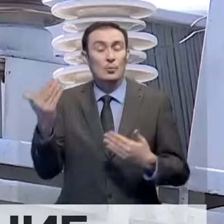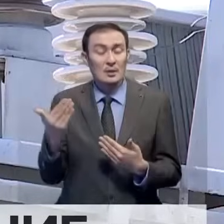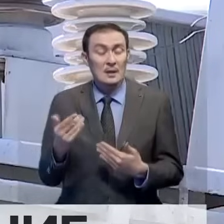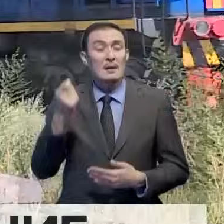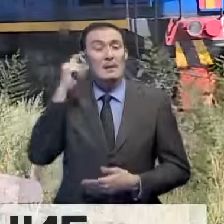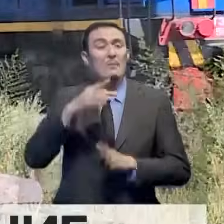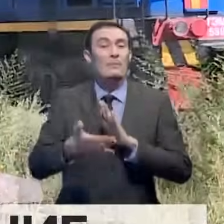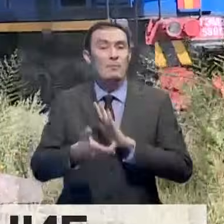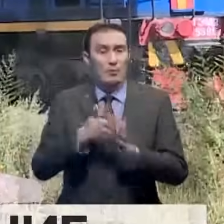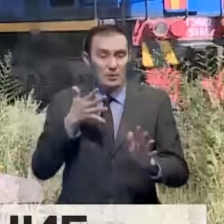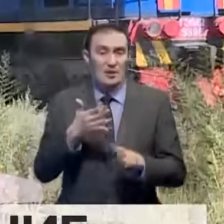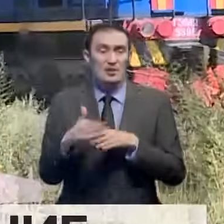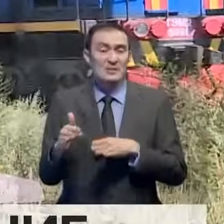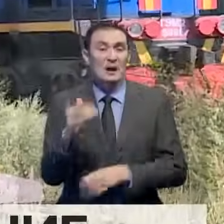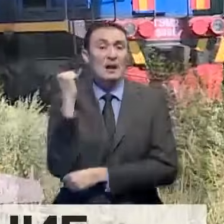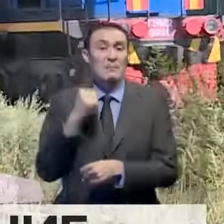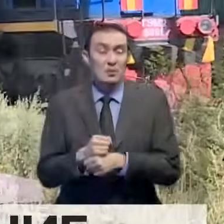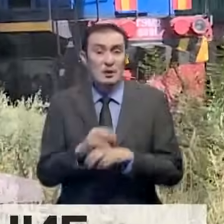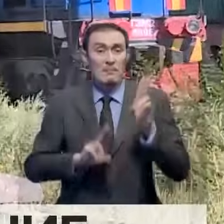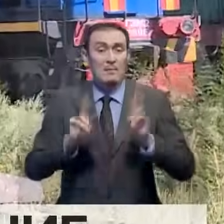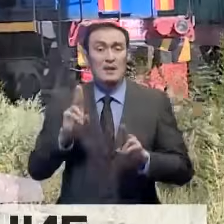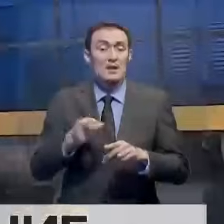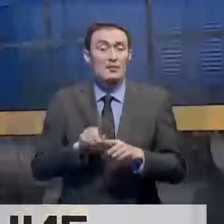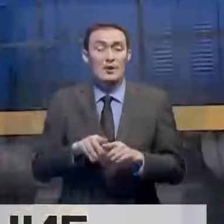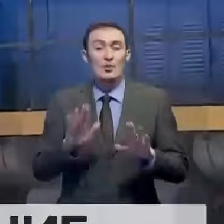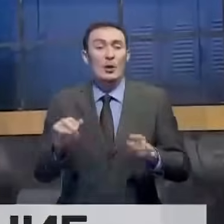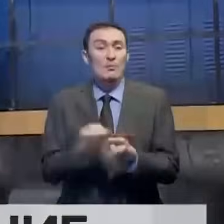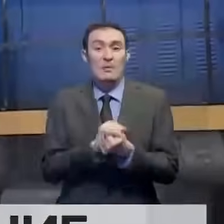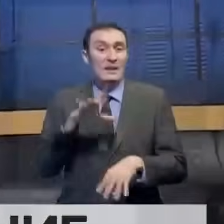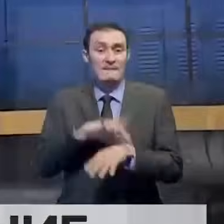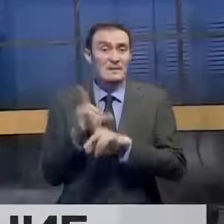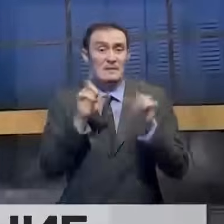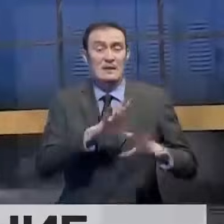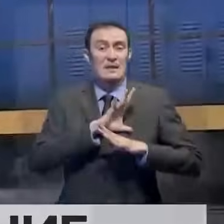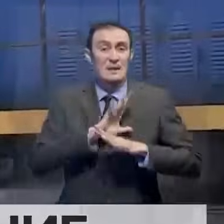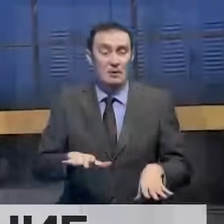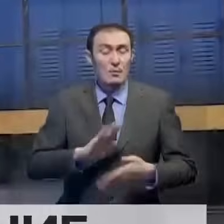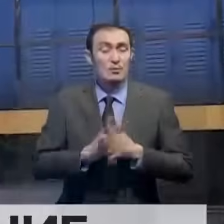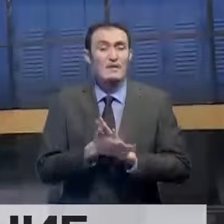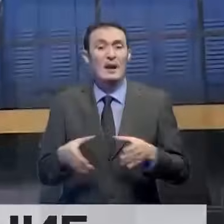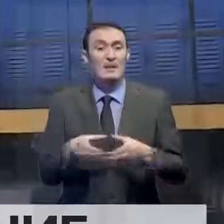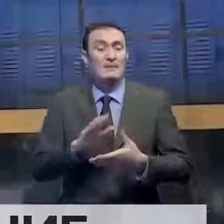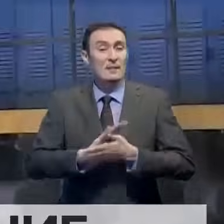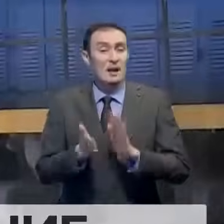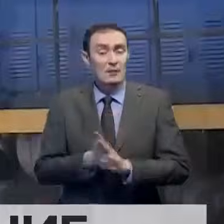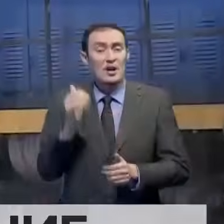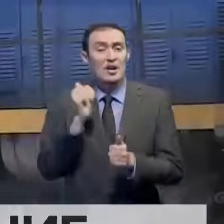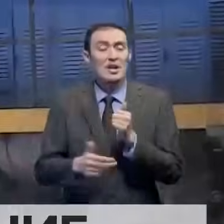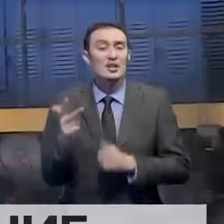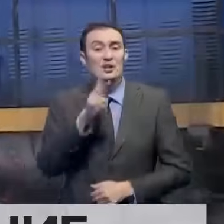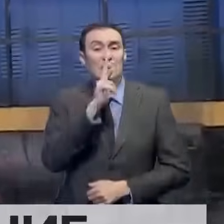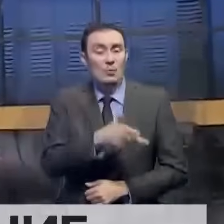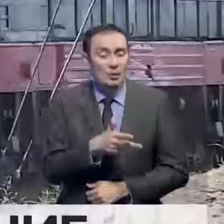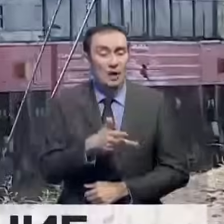и стало понятно, что часть работников поправила здоровье лишь на бумаге. Между тем, по условиям коллективного договора, каждые